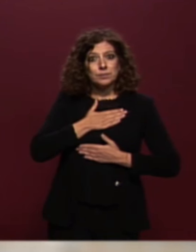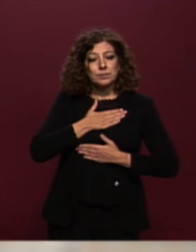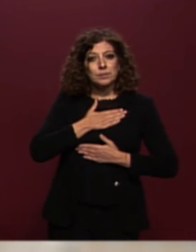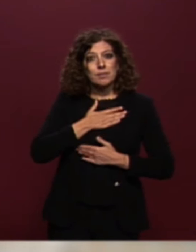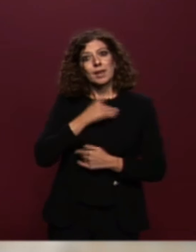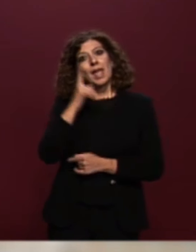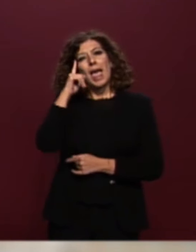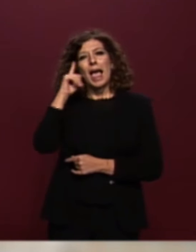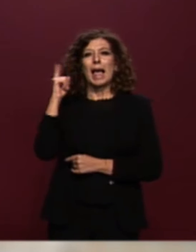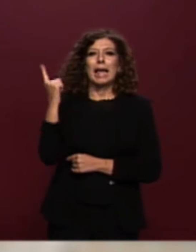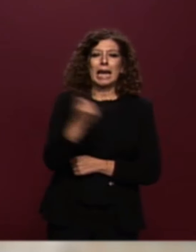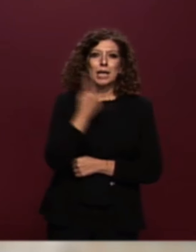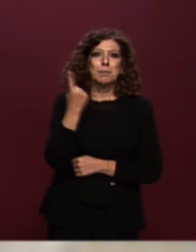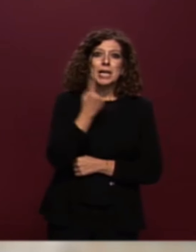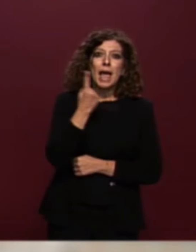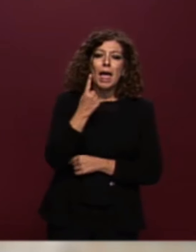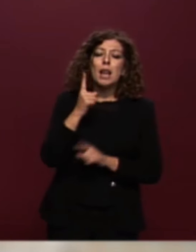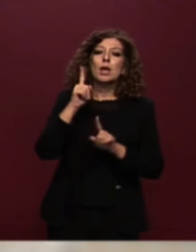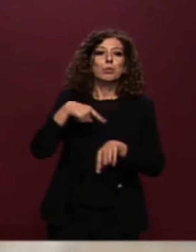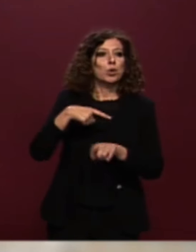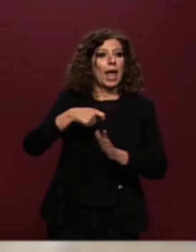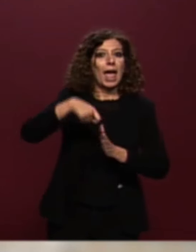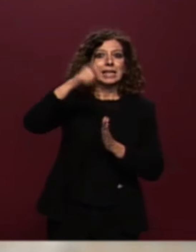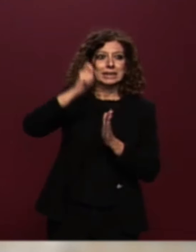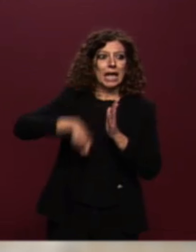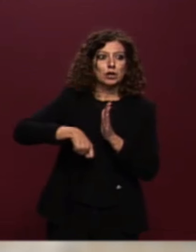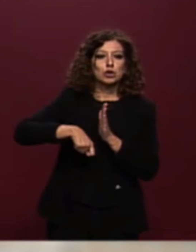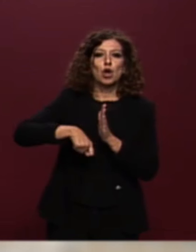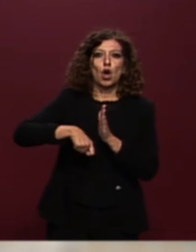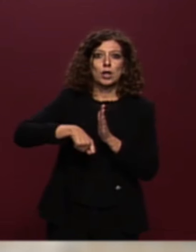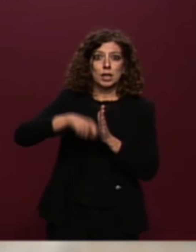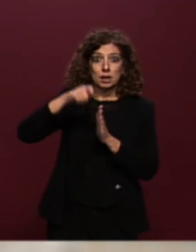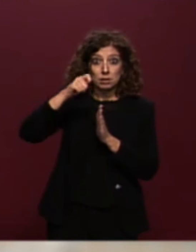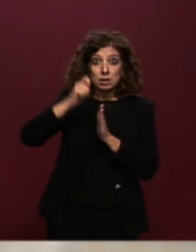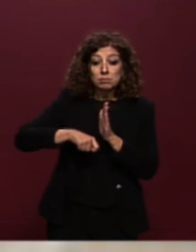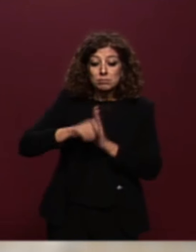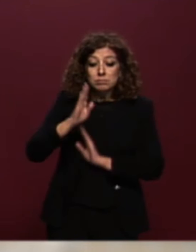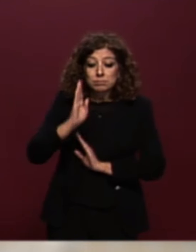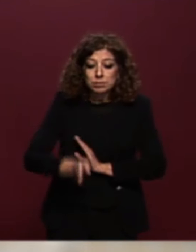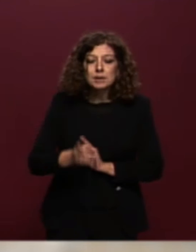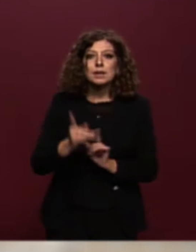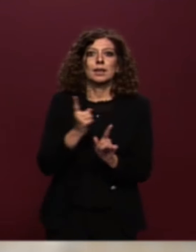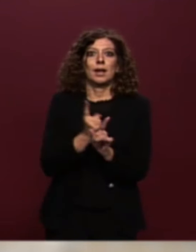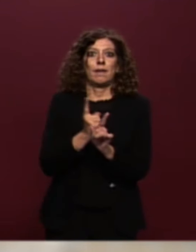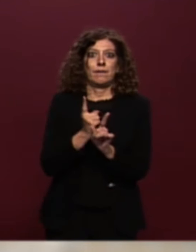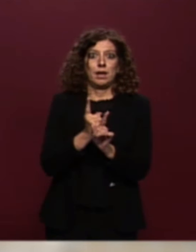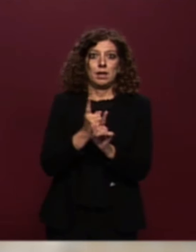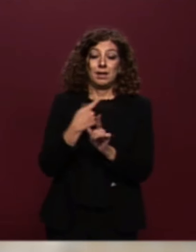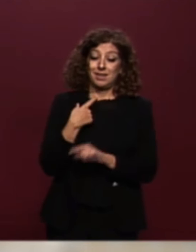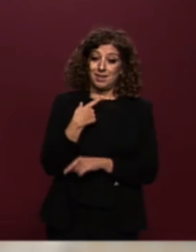delle dovute sanzioni. Non c'è altra parola per descrivere